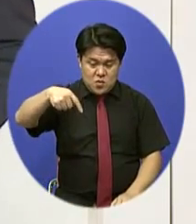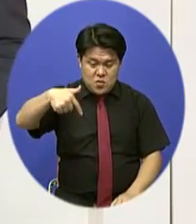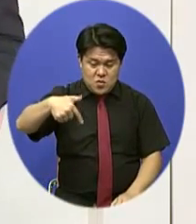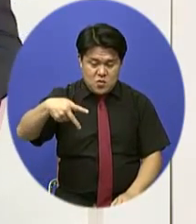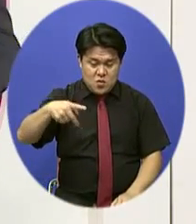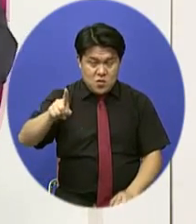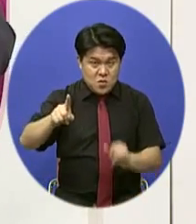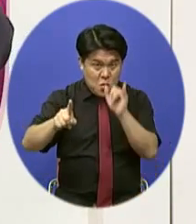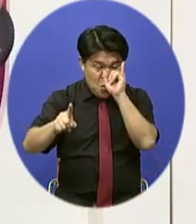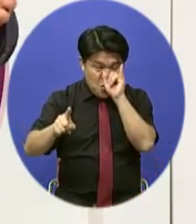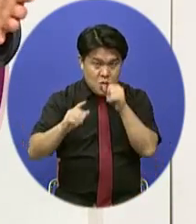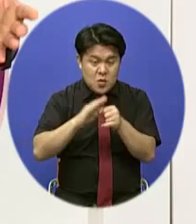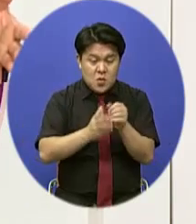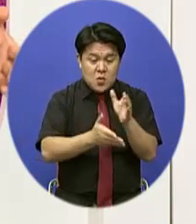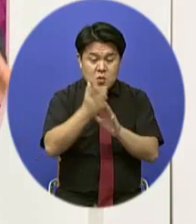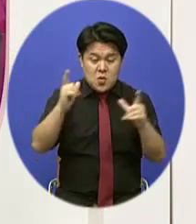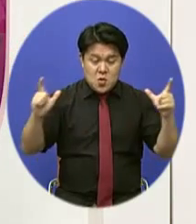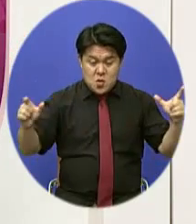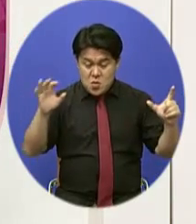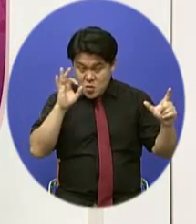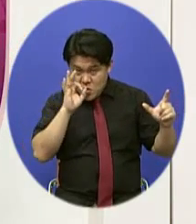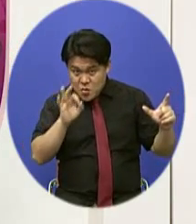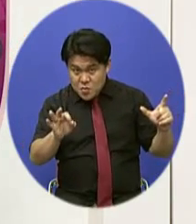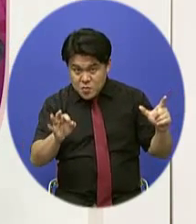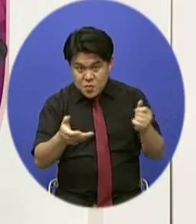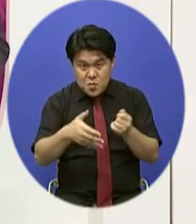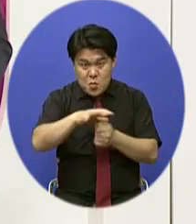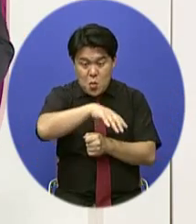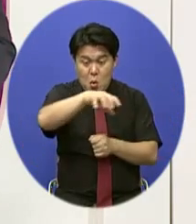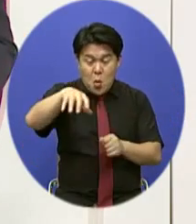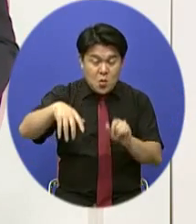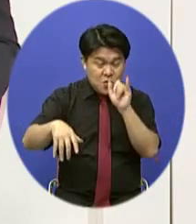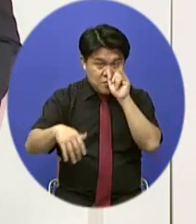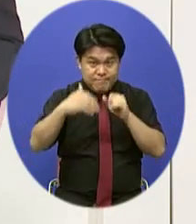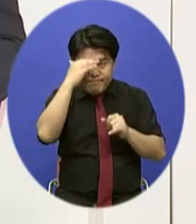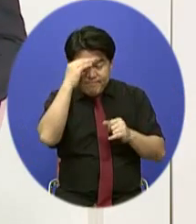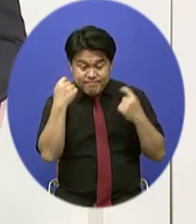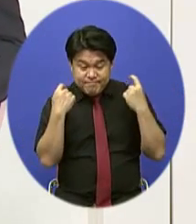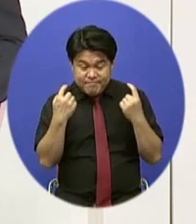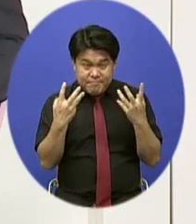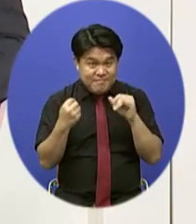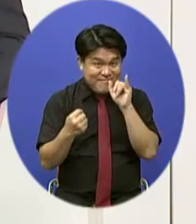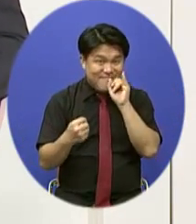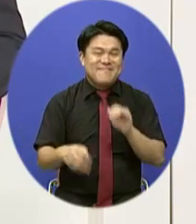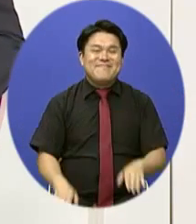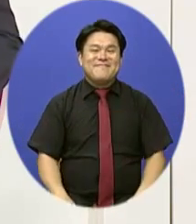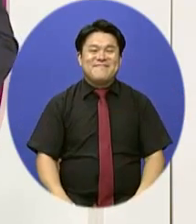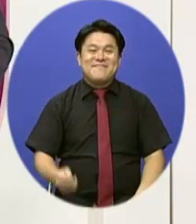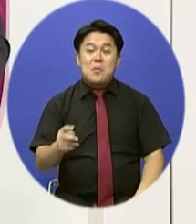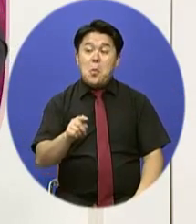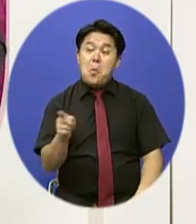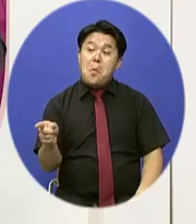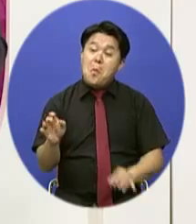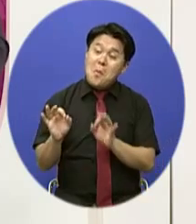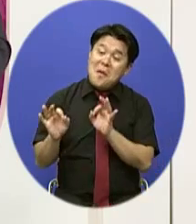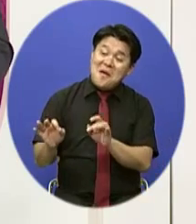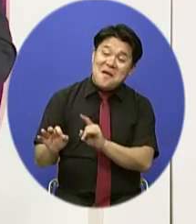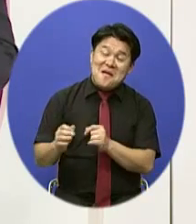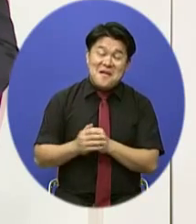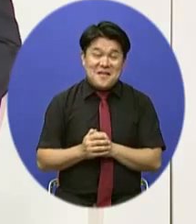시내 보면은 네. 왕궁묘가 그렇게 또 있잖아요. 관광지로. 예. 그리고 또 뭐 옆에 보면은 또